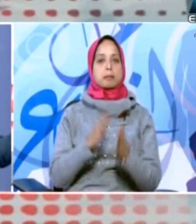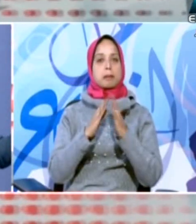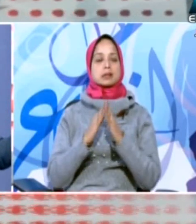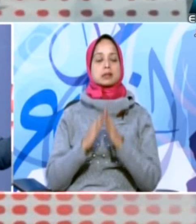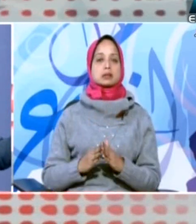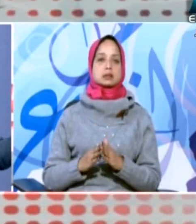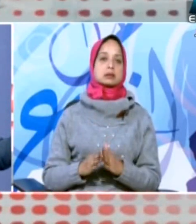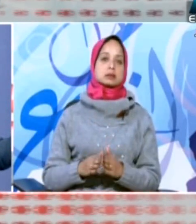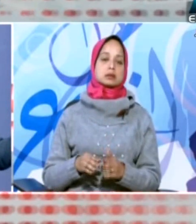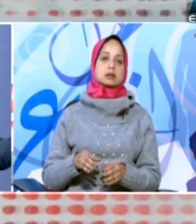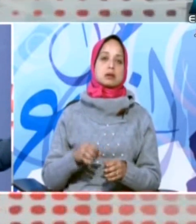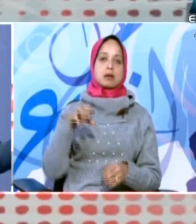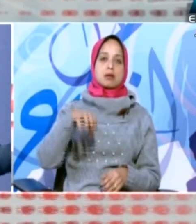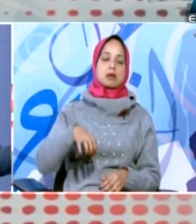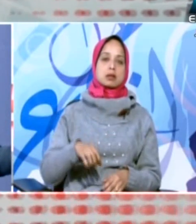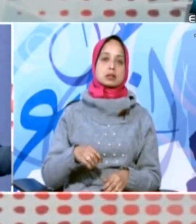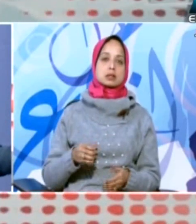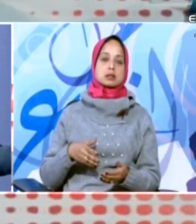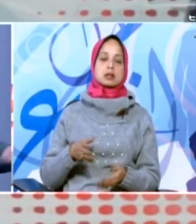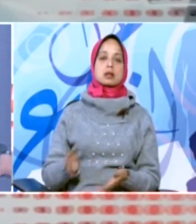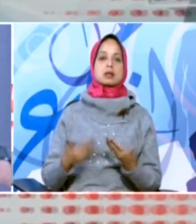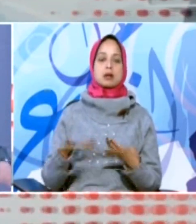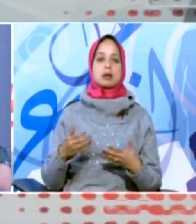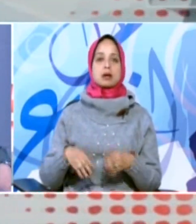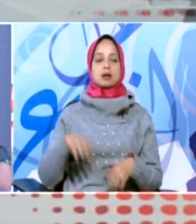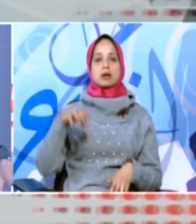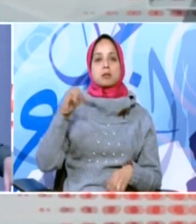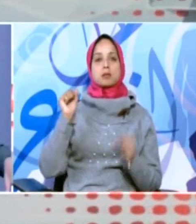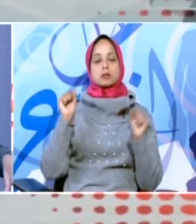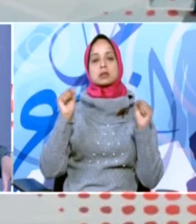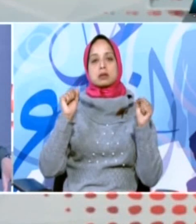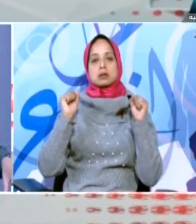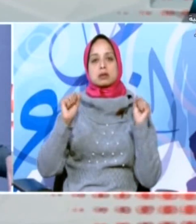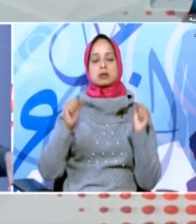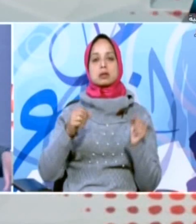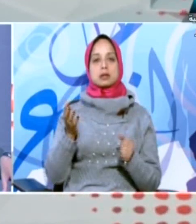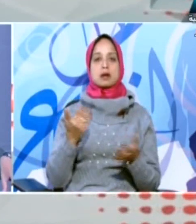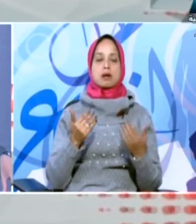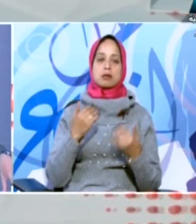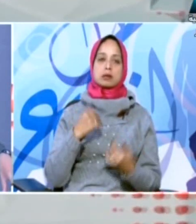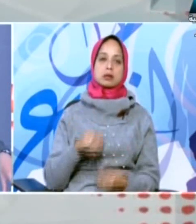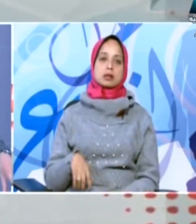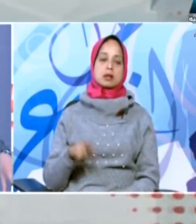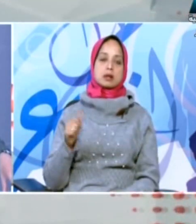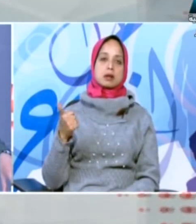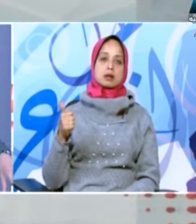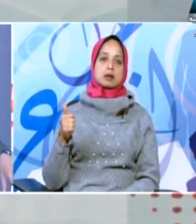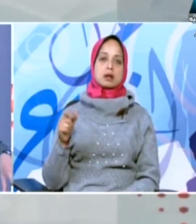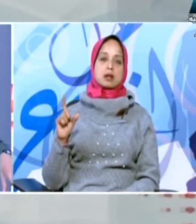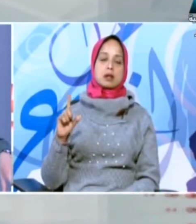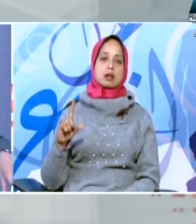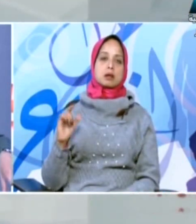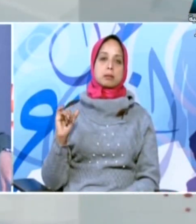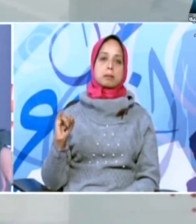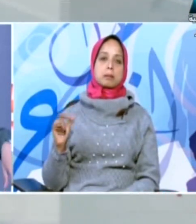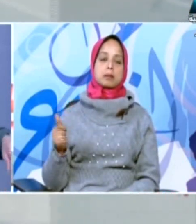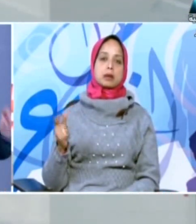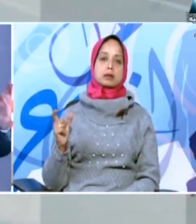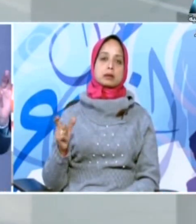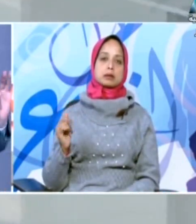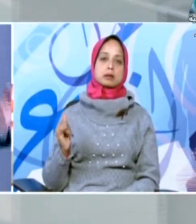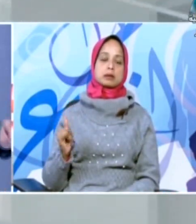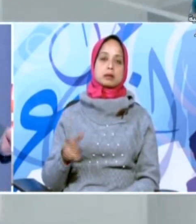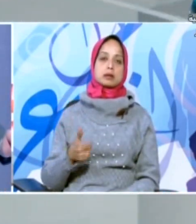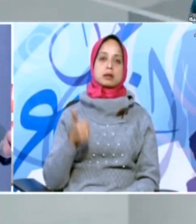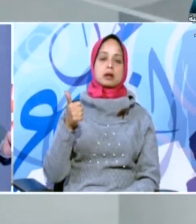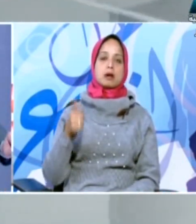القصر مظاهرات تهرب انجلترا فاهمه، قالت الملك ده غلط، 2 فبراير 42 عزل سري وتاليف وزاره